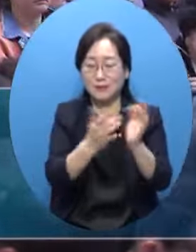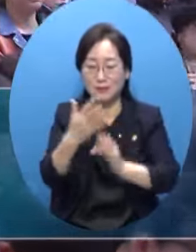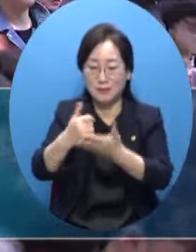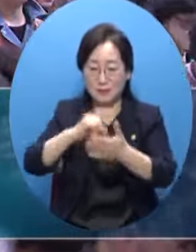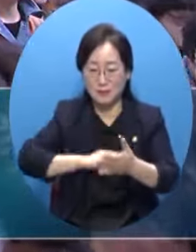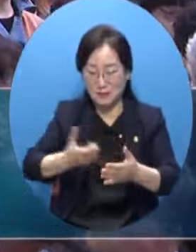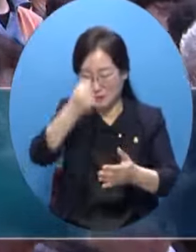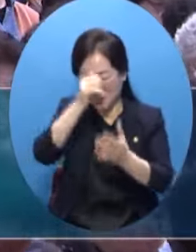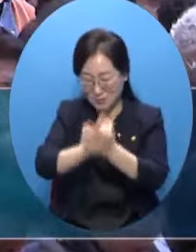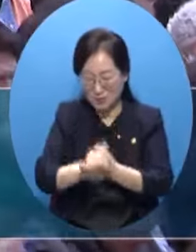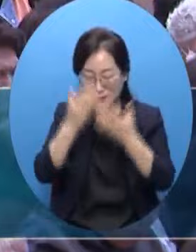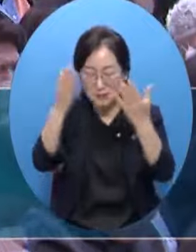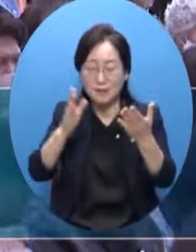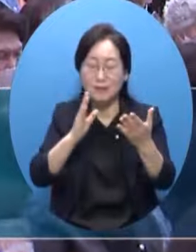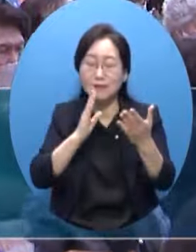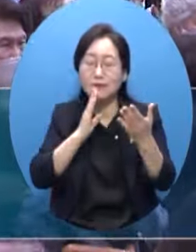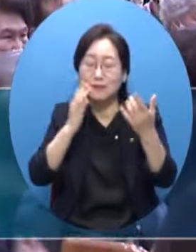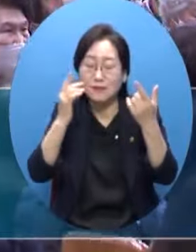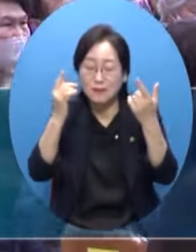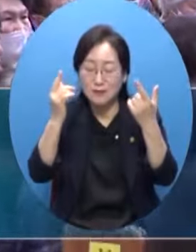예수님의 이름으로 기도드립니다.